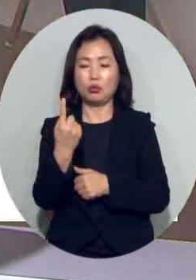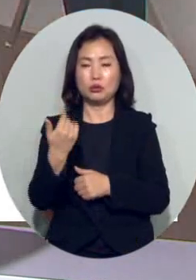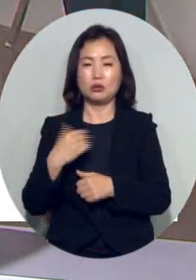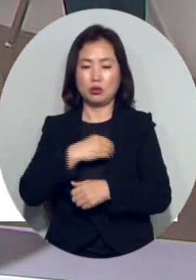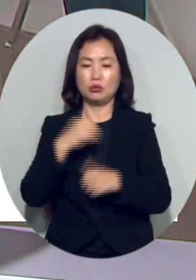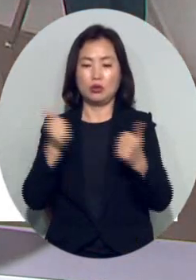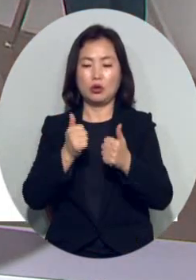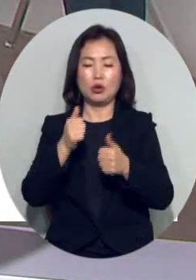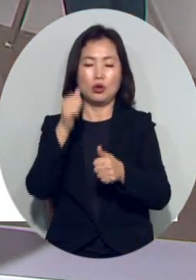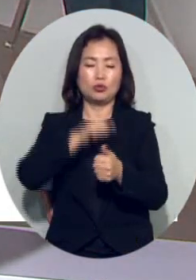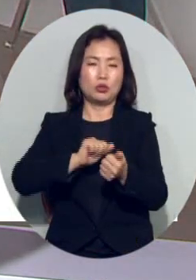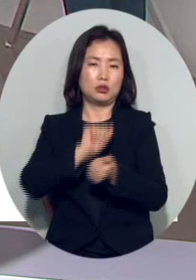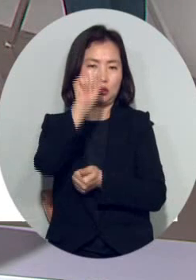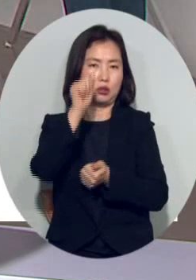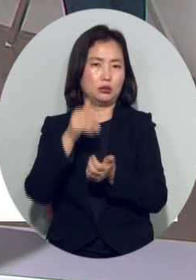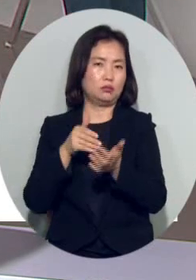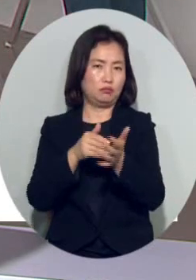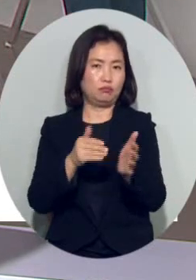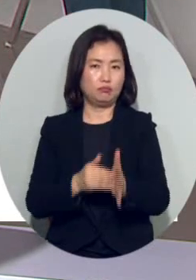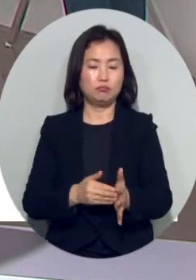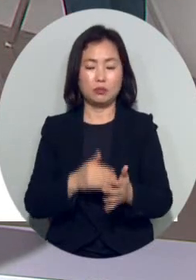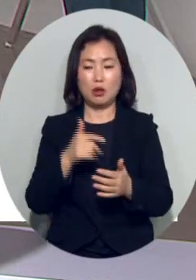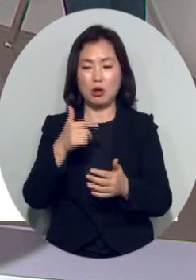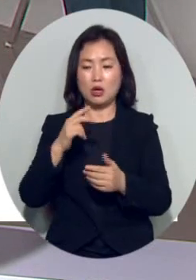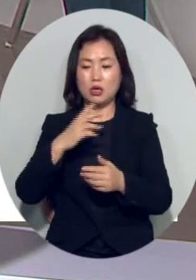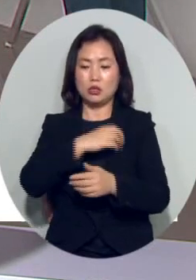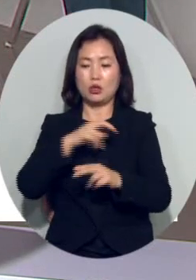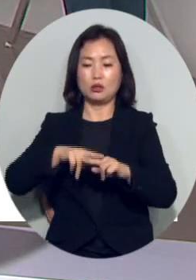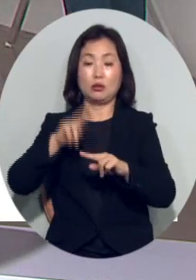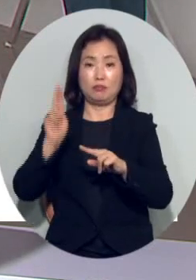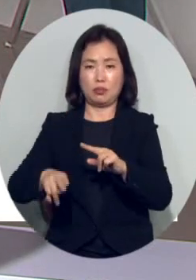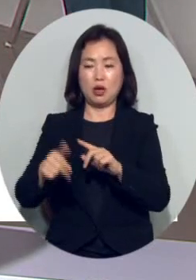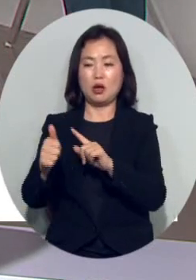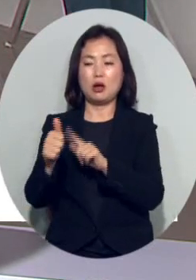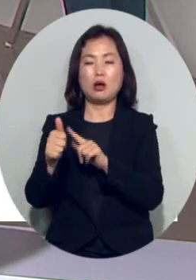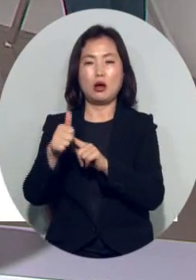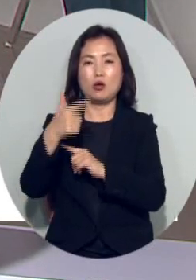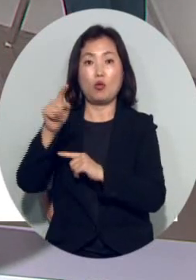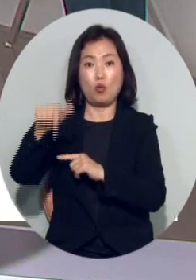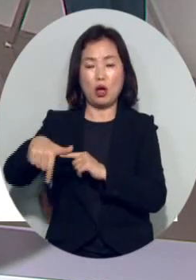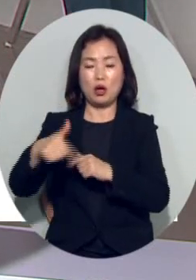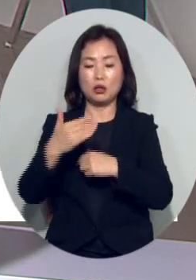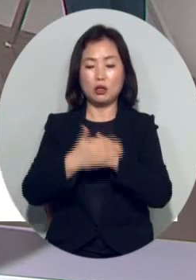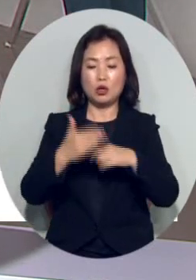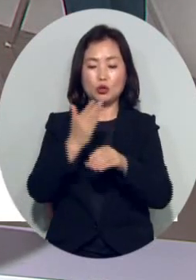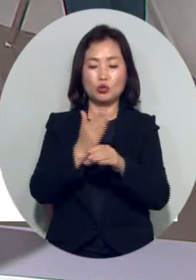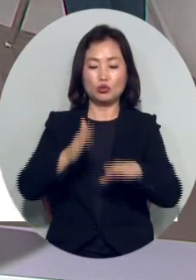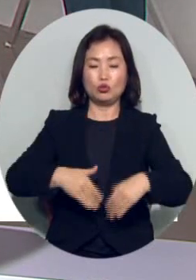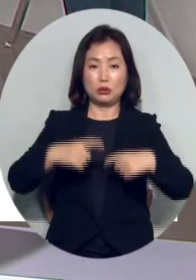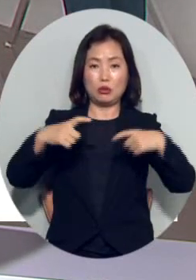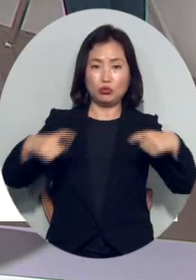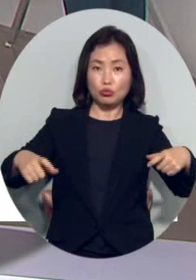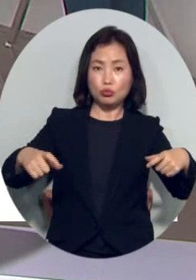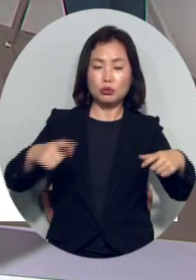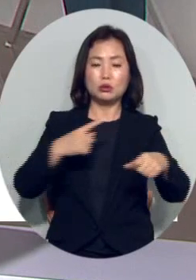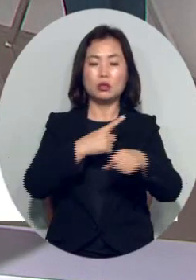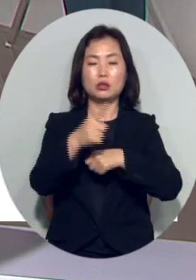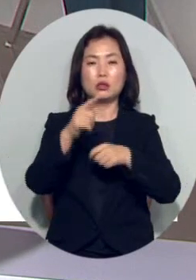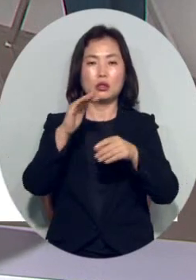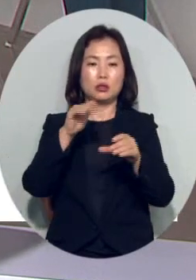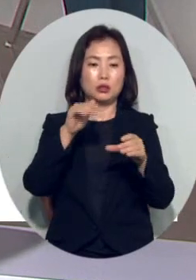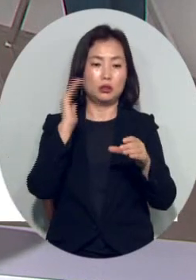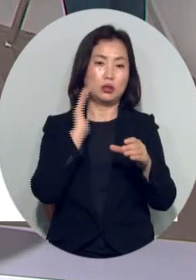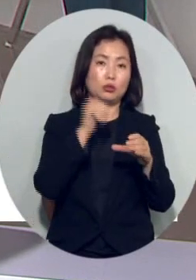구성 영장이 청구된 씁니다 의원직 사퇴를 한 확전 의원의 지역구인 대구 중 남구 는 내년 대통령